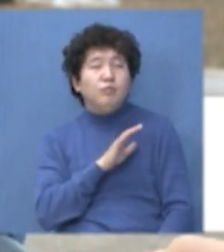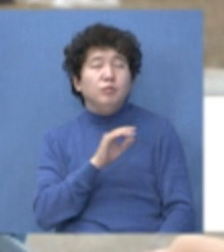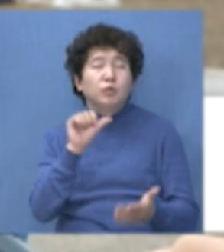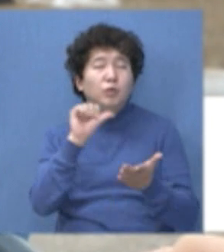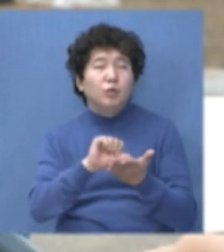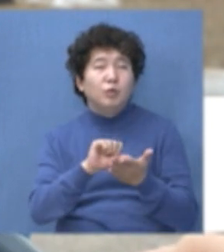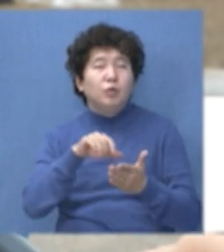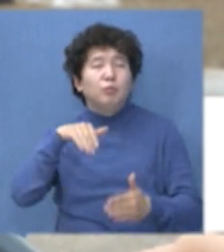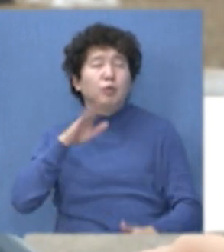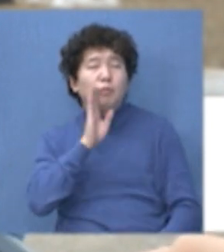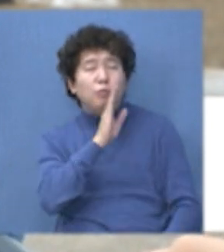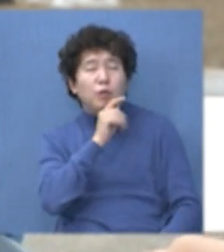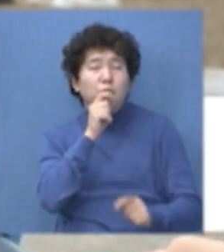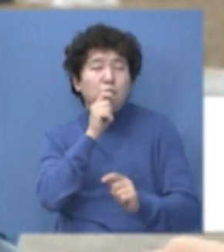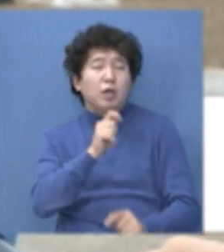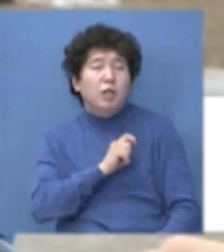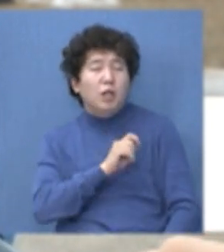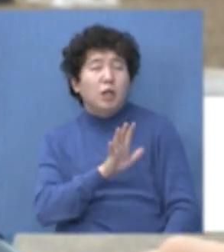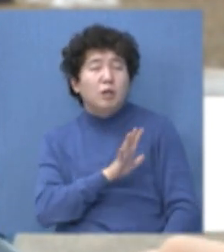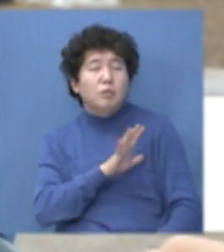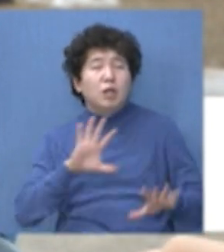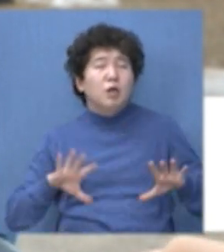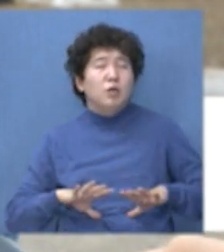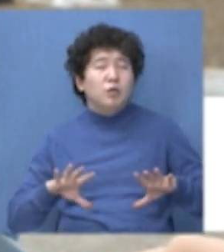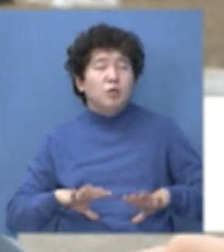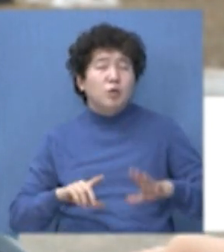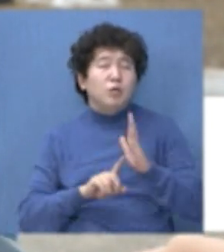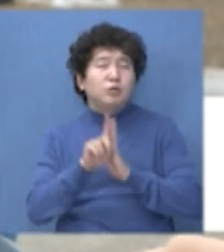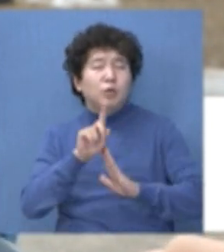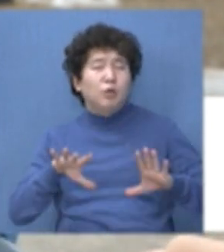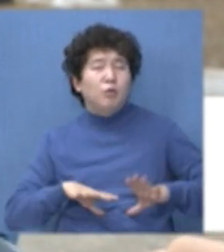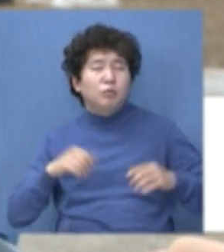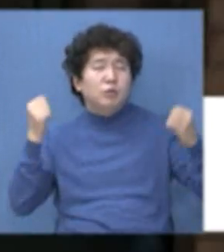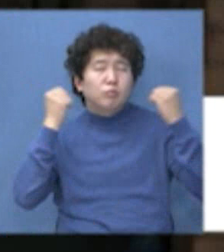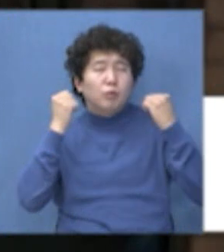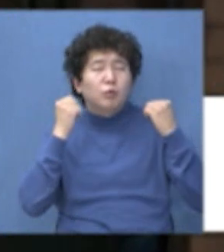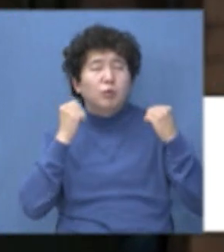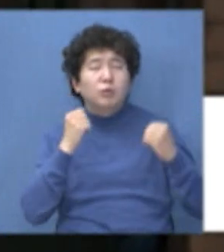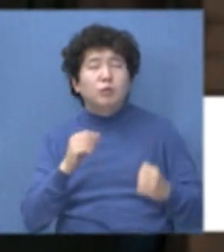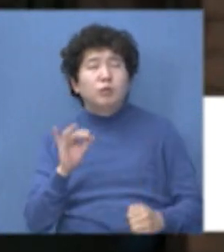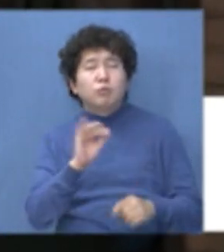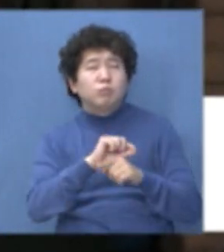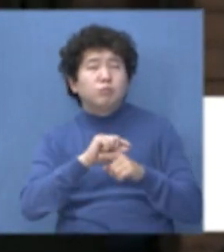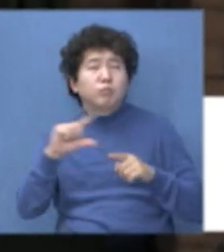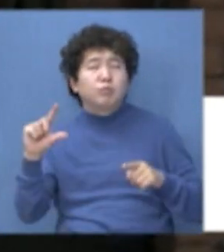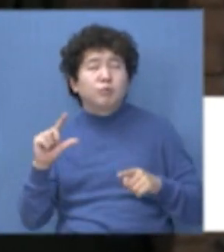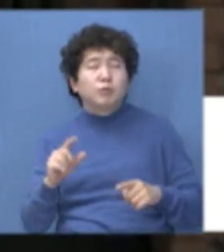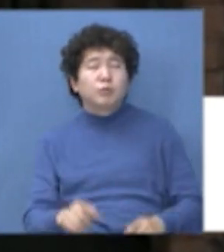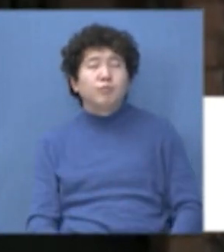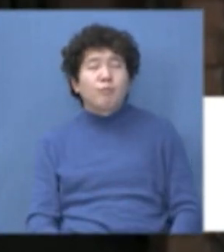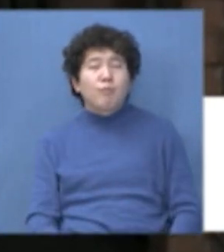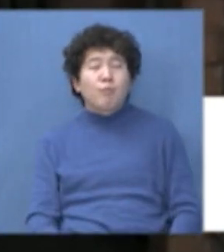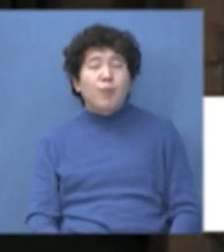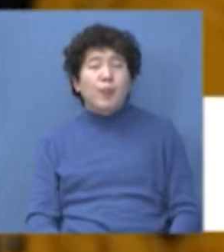соң, гимнастиканы тастап кеттім. Сөйтіп үлкен бәйгелерге қатыса бастадым. Бір қатар жарыста бақ сынадым. Бұрымдыны бұл спорт түріне